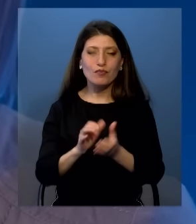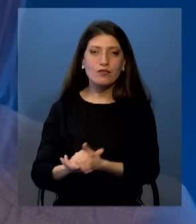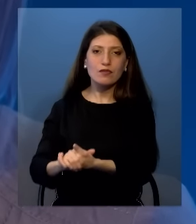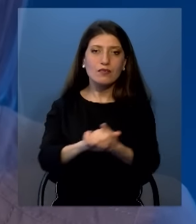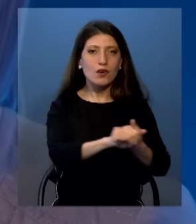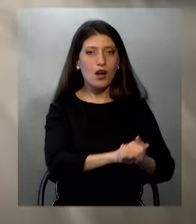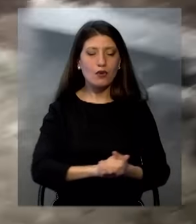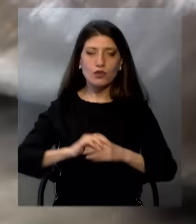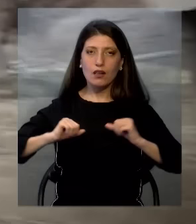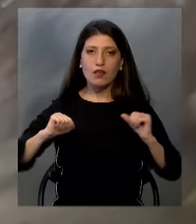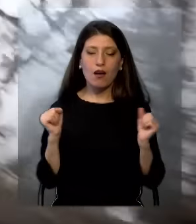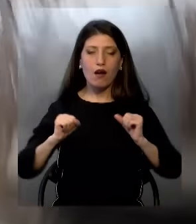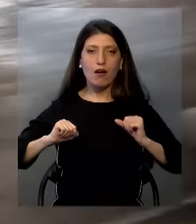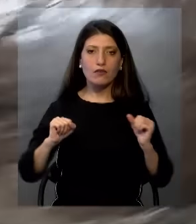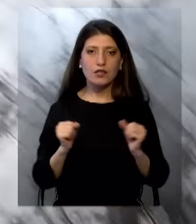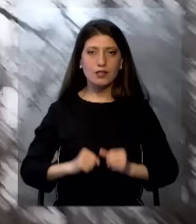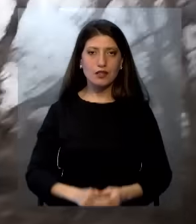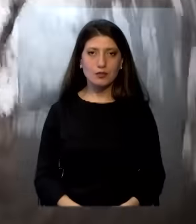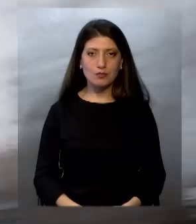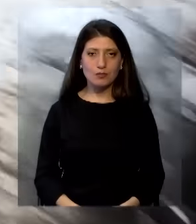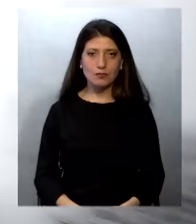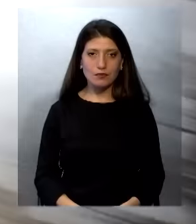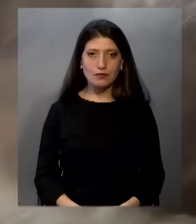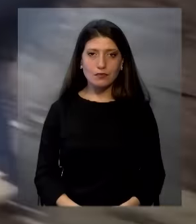խաղաղության աղավնիներ։